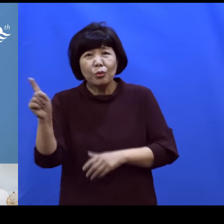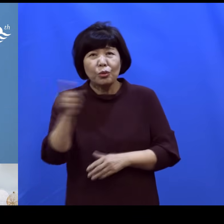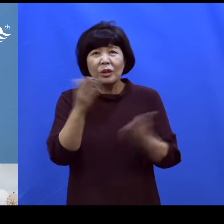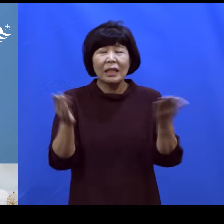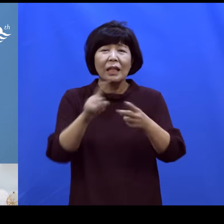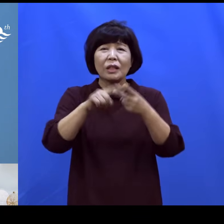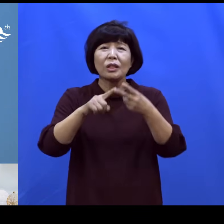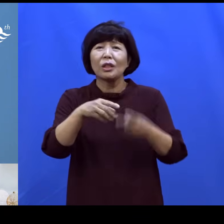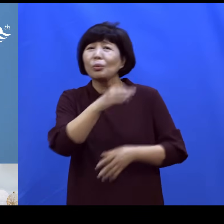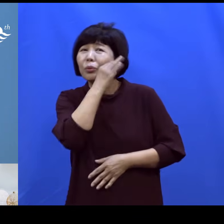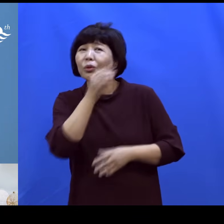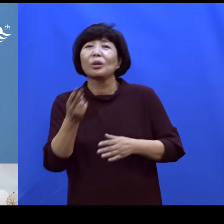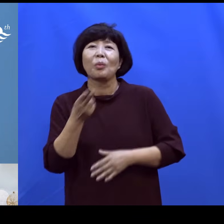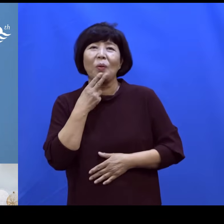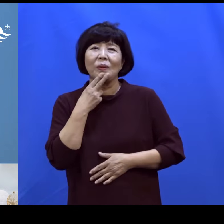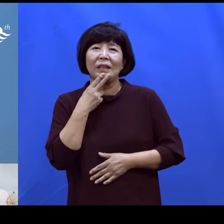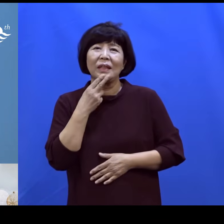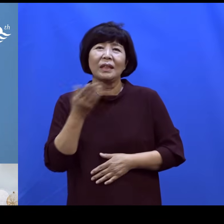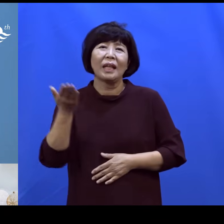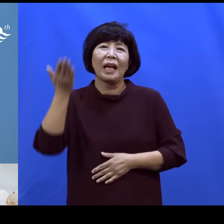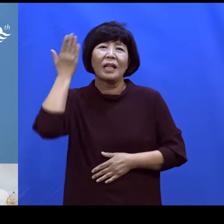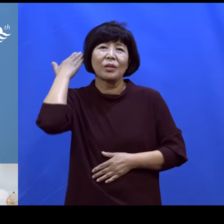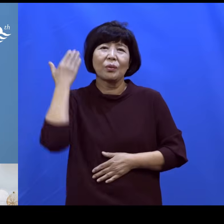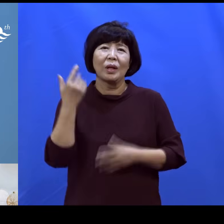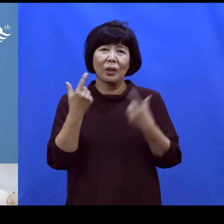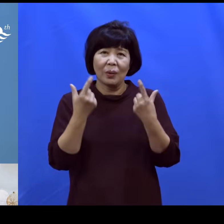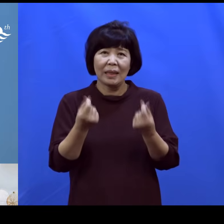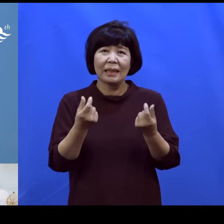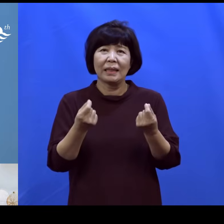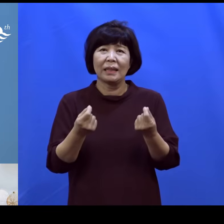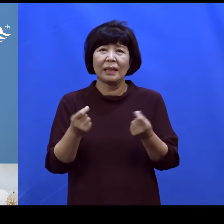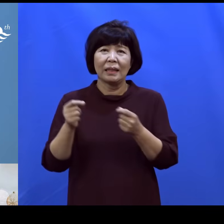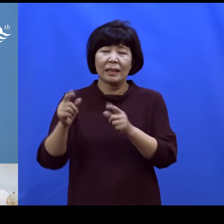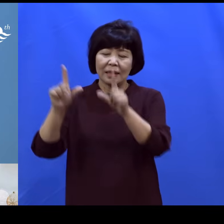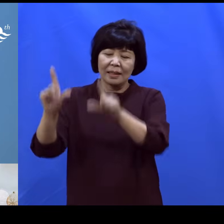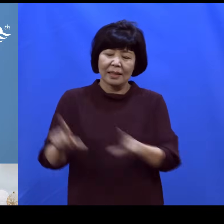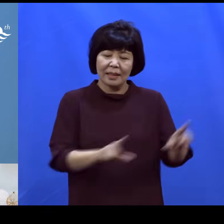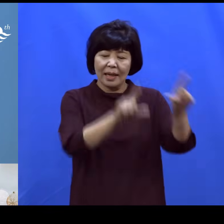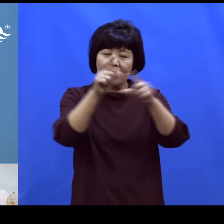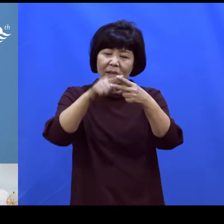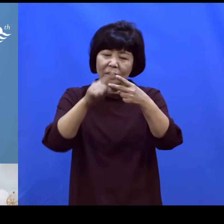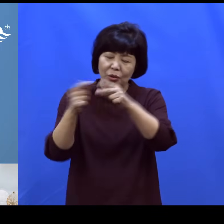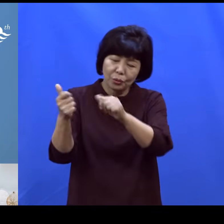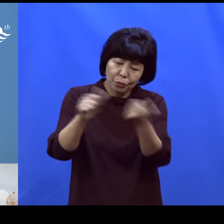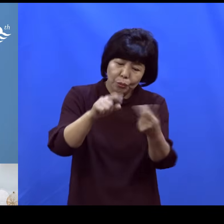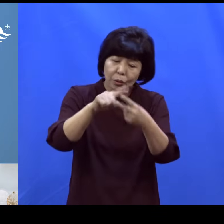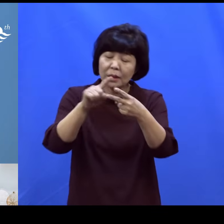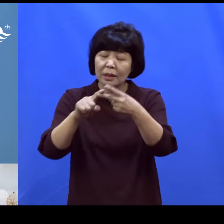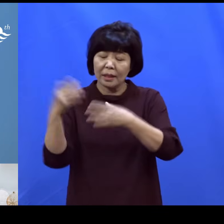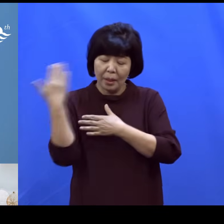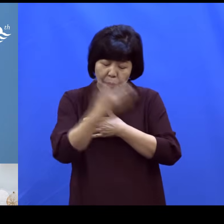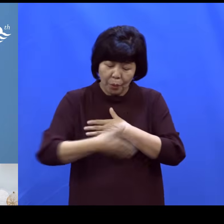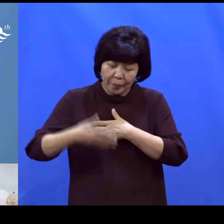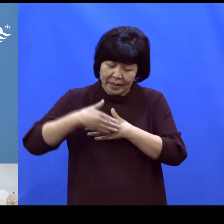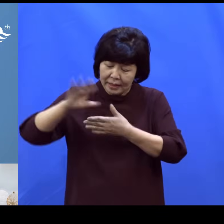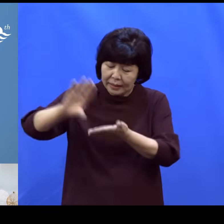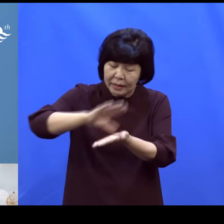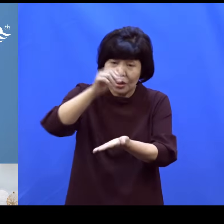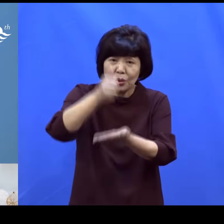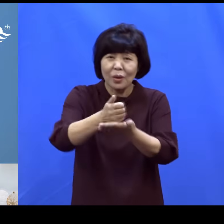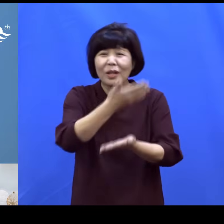지금도 전과 같이 온전히 담대하여 살든지 죽든지 내 몸에서